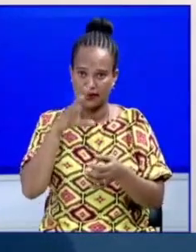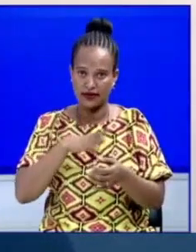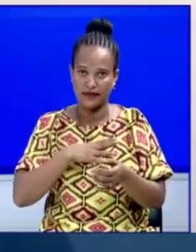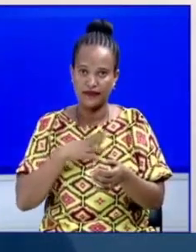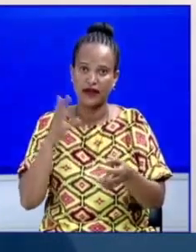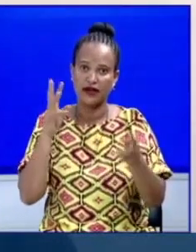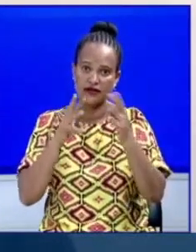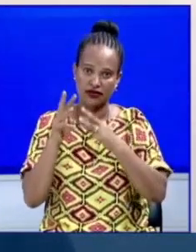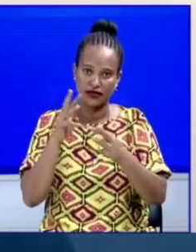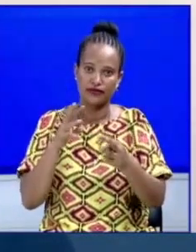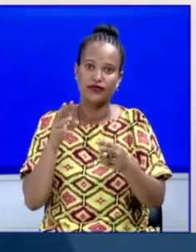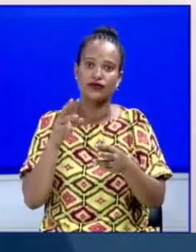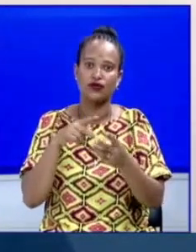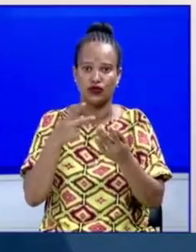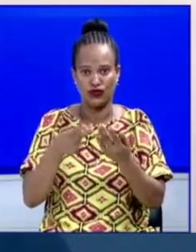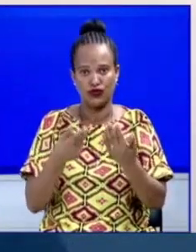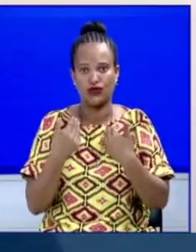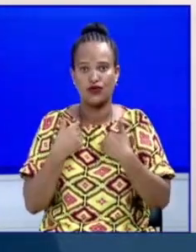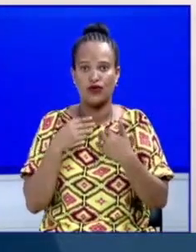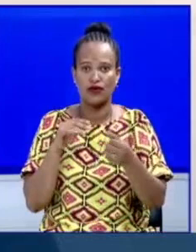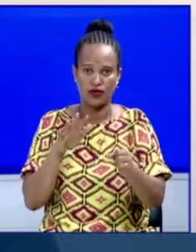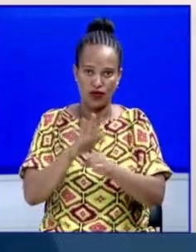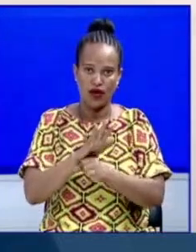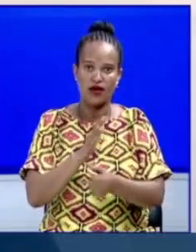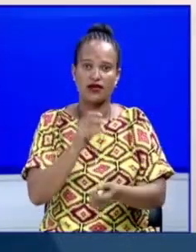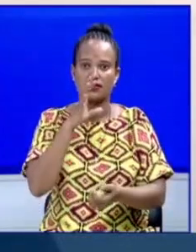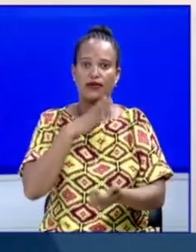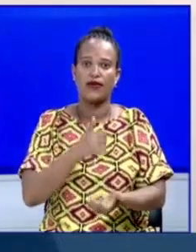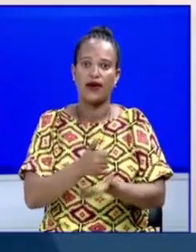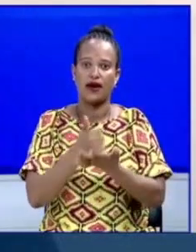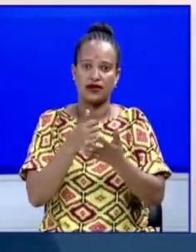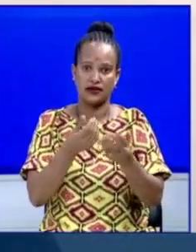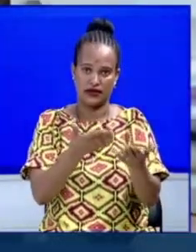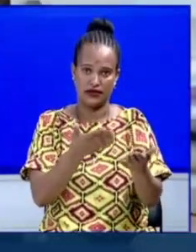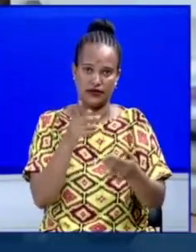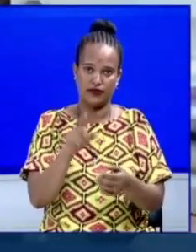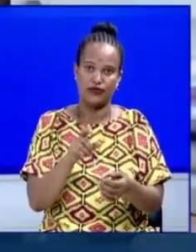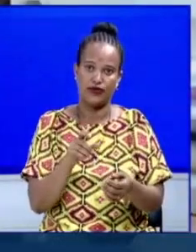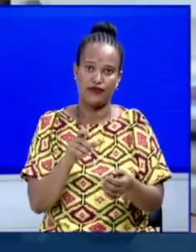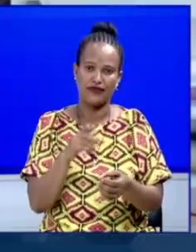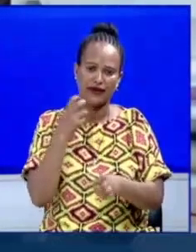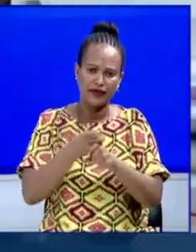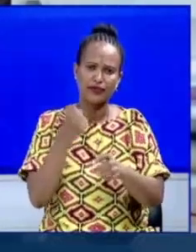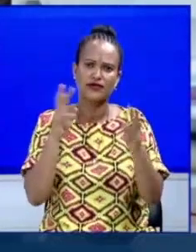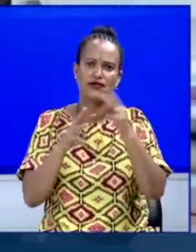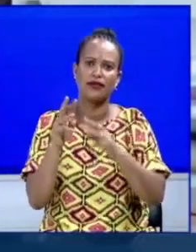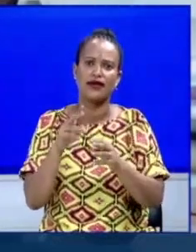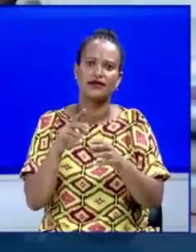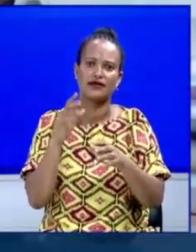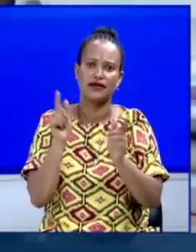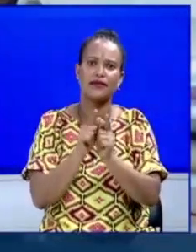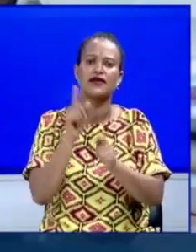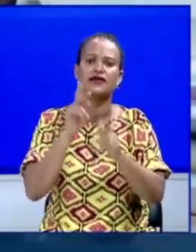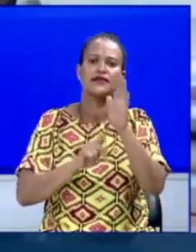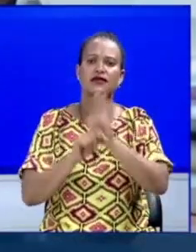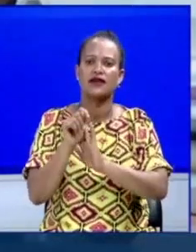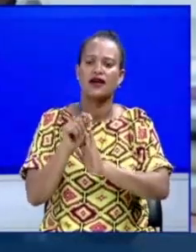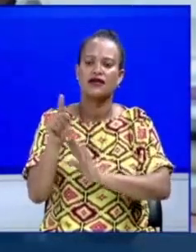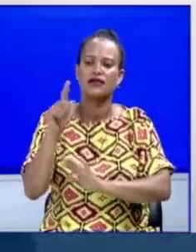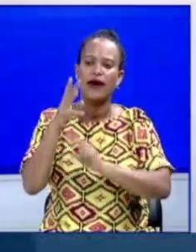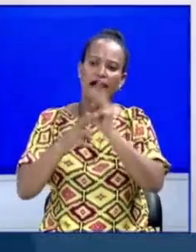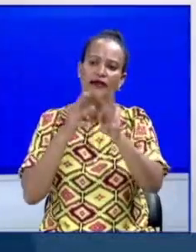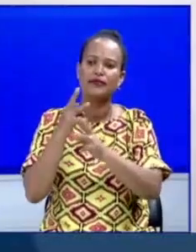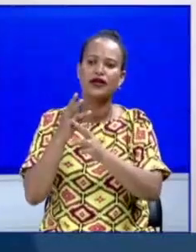ተፀገምን ሽግር ንውድቅዎ ዘሎ ኣሎ ዝተማልአ ሰብኣዊ ሓገዝ ቀርብ ዝግበኦ ብዘይ ምቕራብ ኣብ ከቢድ ዓፀባ ዝርከብ ህዝቢ ትግራይ እቲ ብዓለም